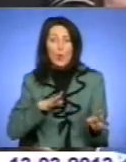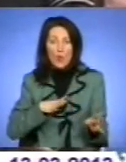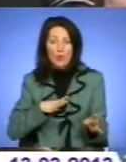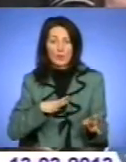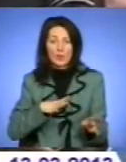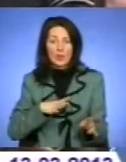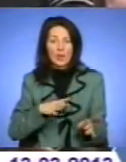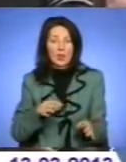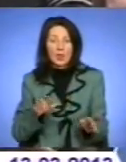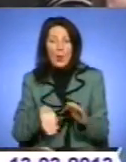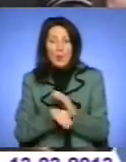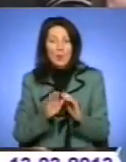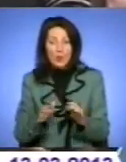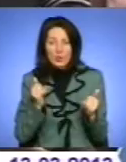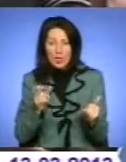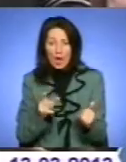зараз іде, тягнеться, хоче